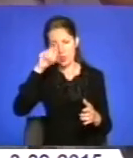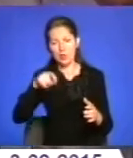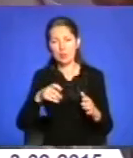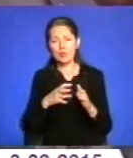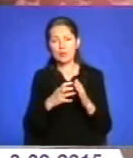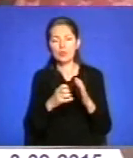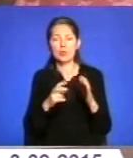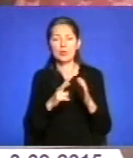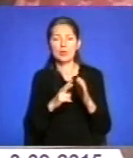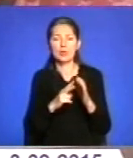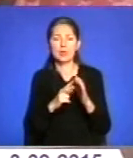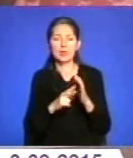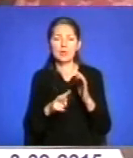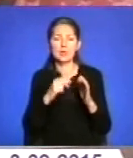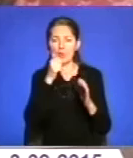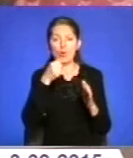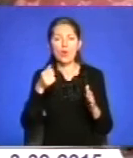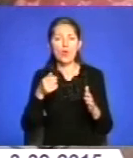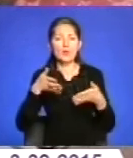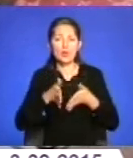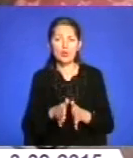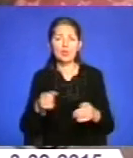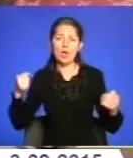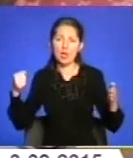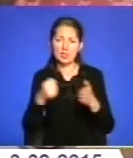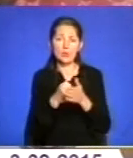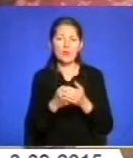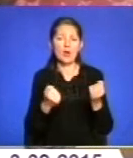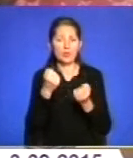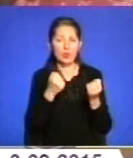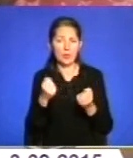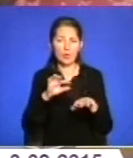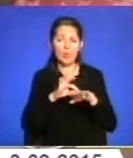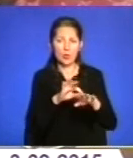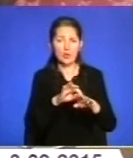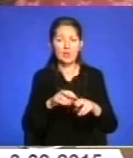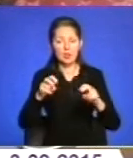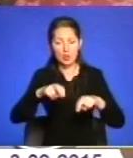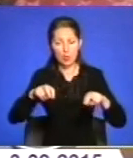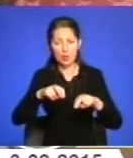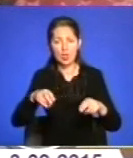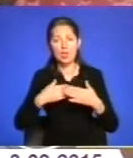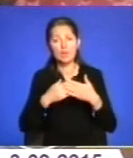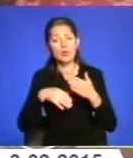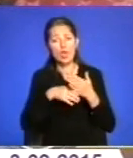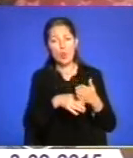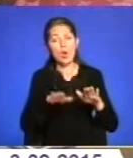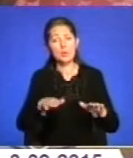збив автомобіль. Проведеними оперативно-розшуковими заходами за активної допомоги місцевих жителів було встановлено,